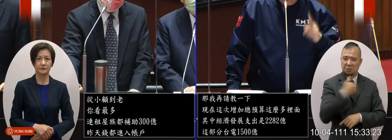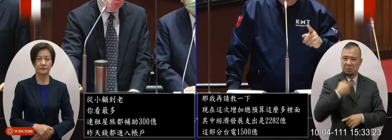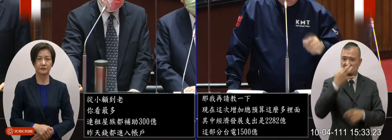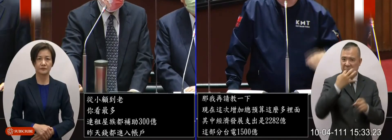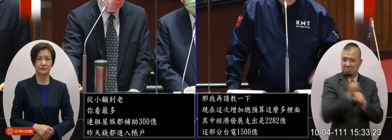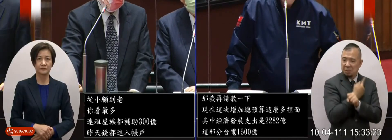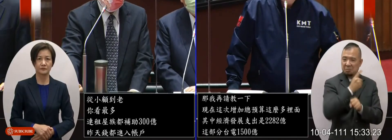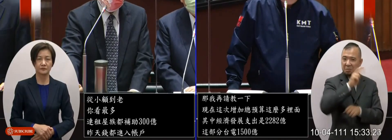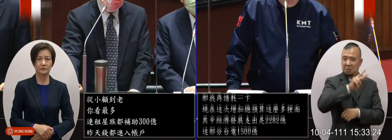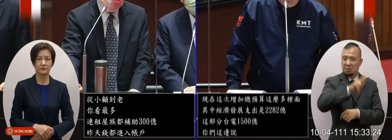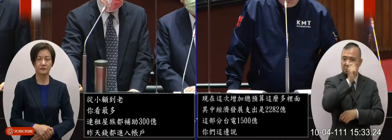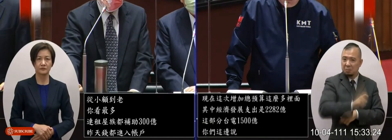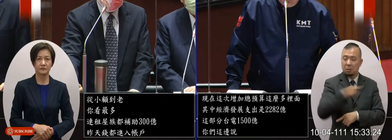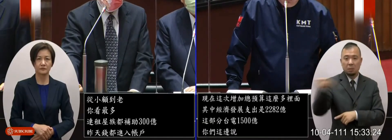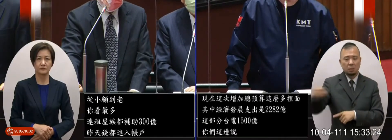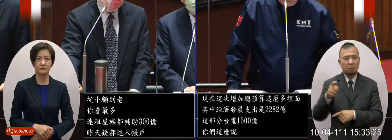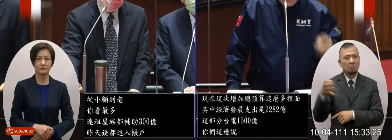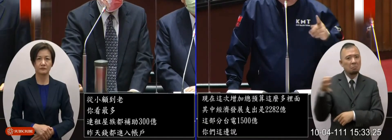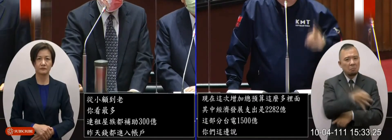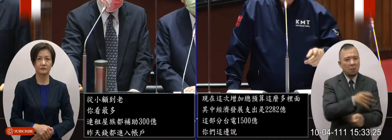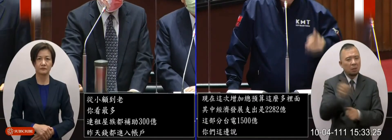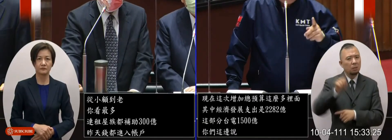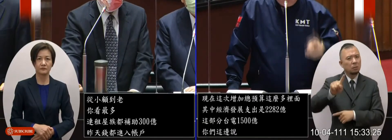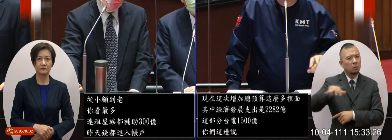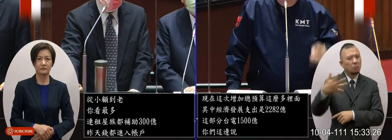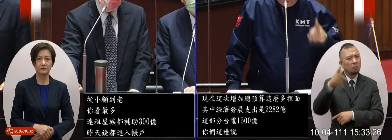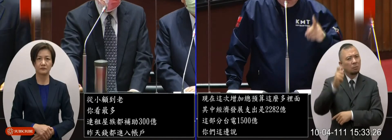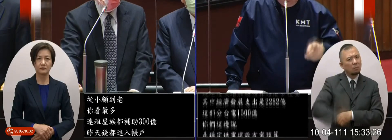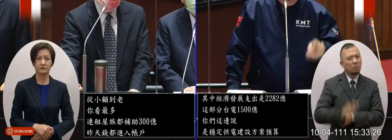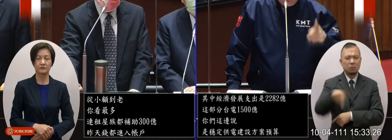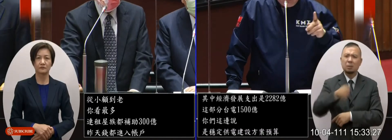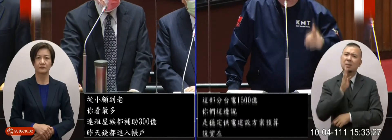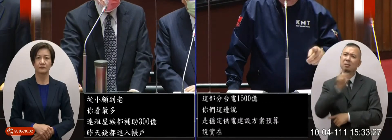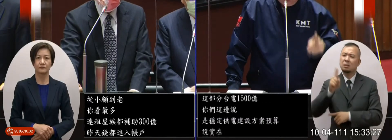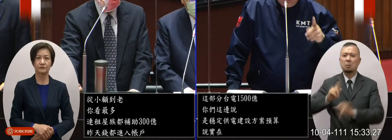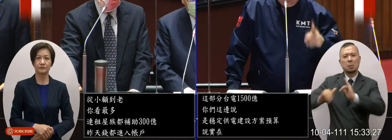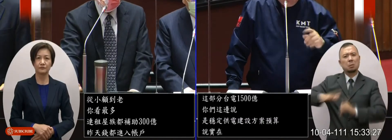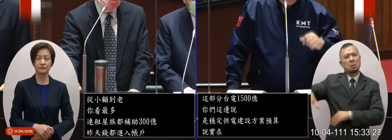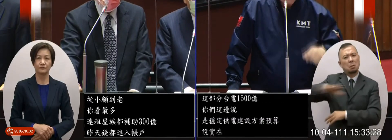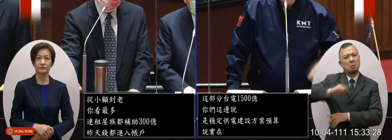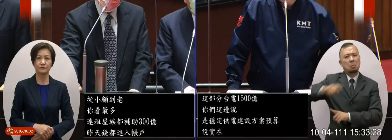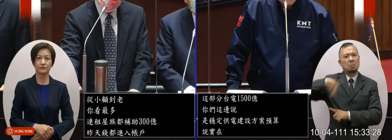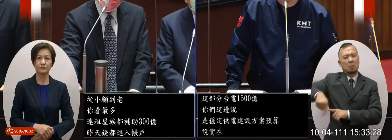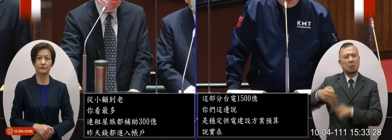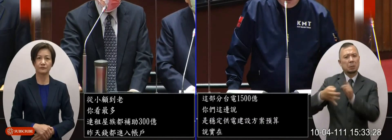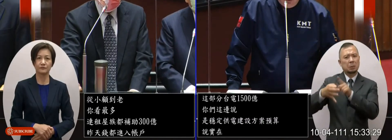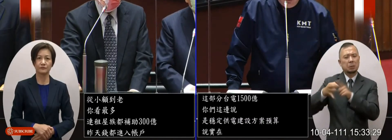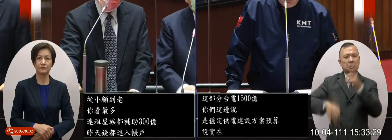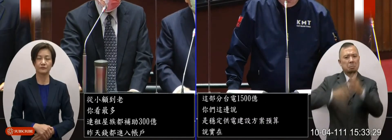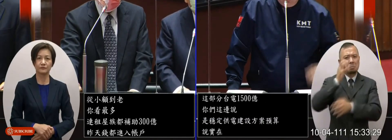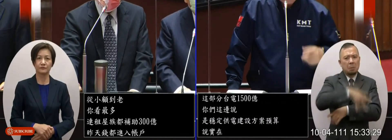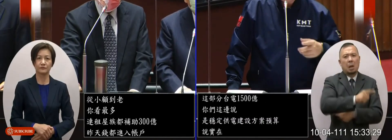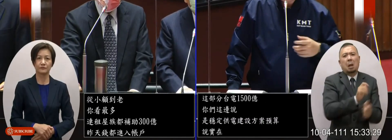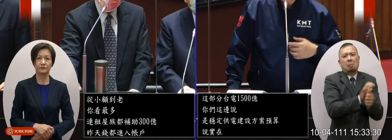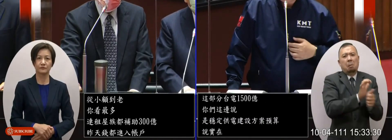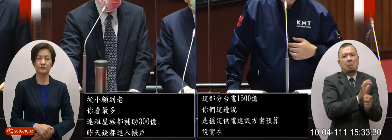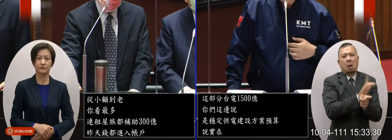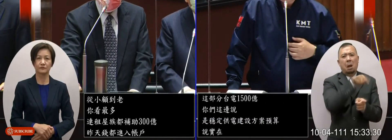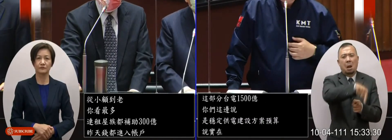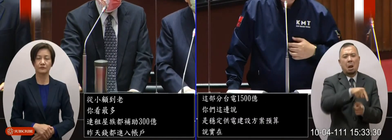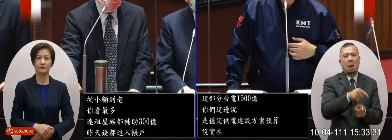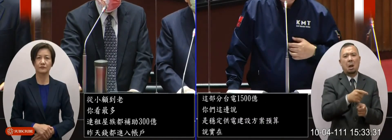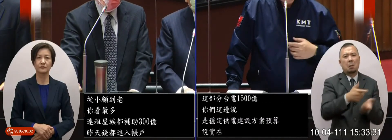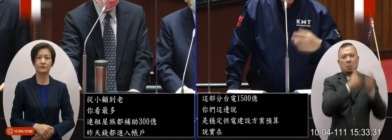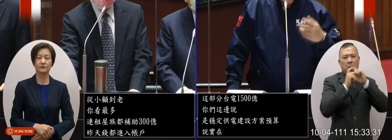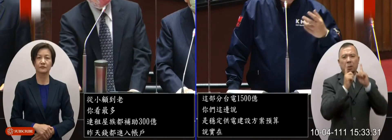以你增资它1500亿，所以这是全民掏钱来补贴台电的财务黑洞。那我想请